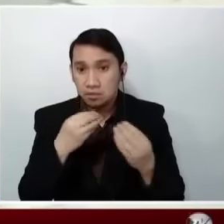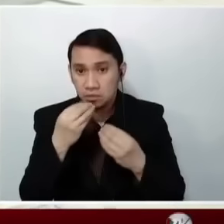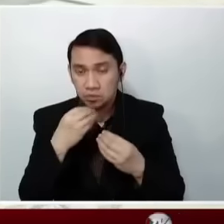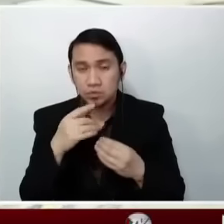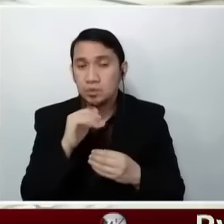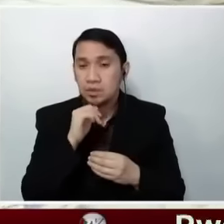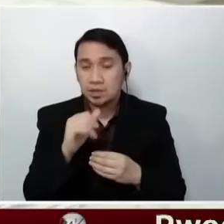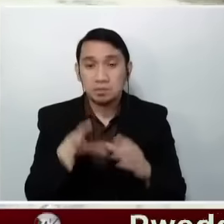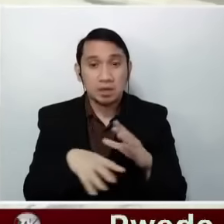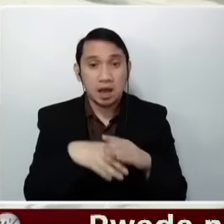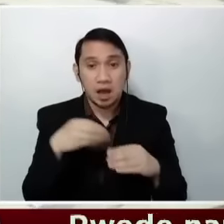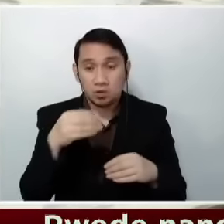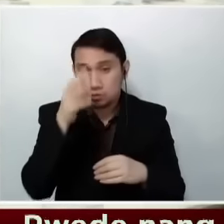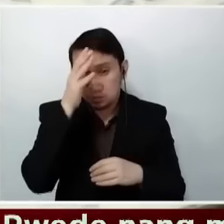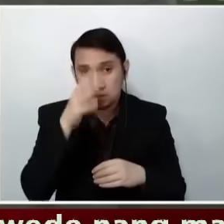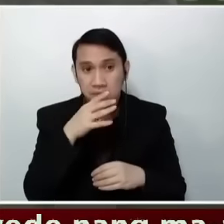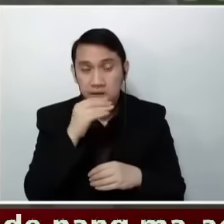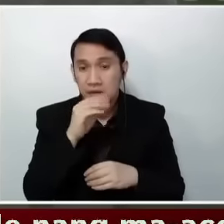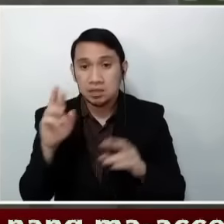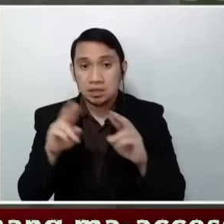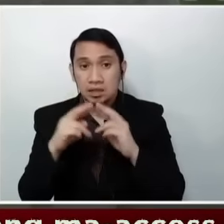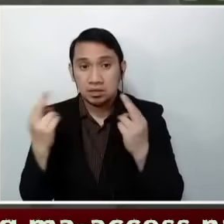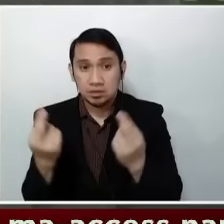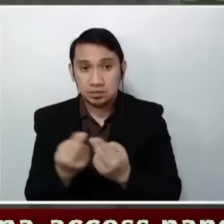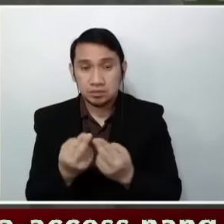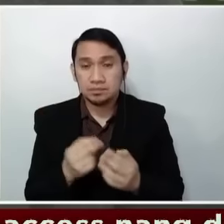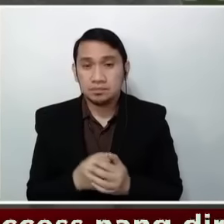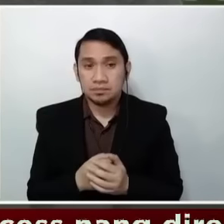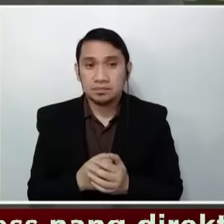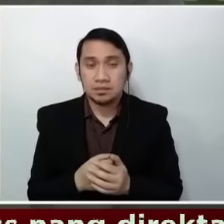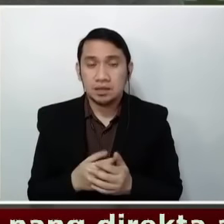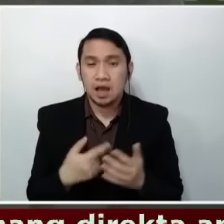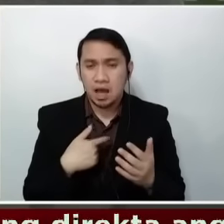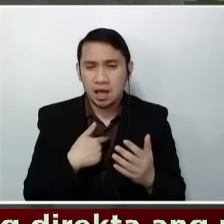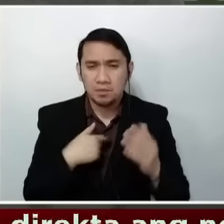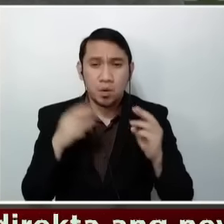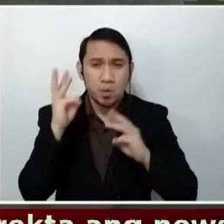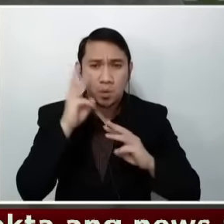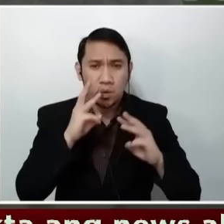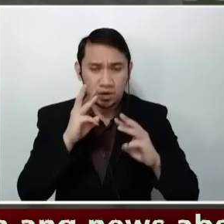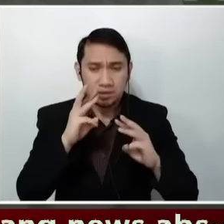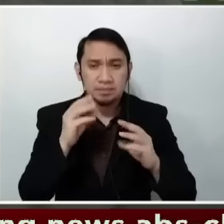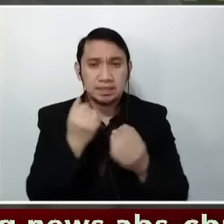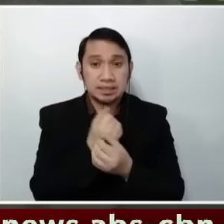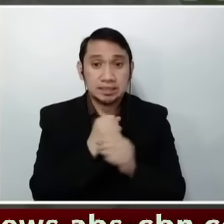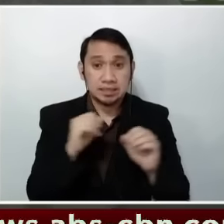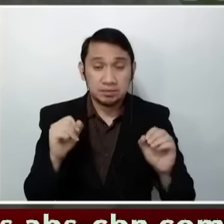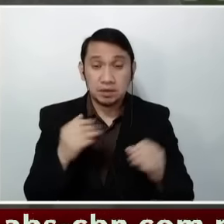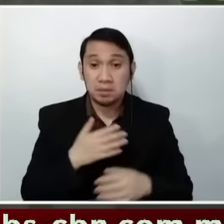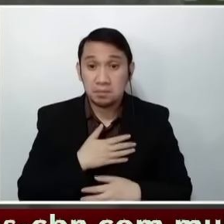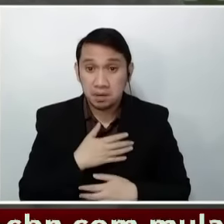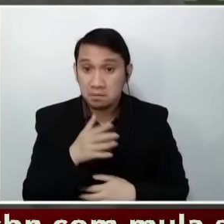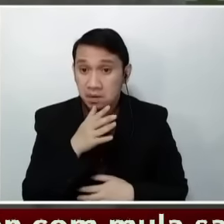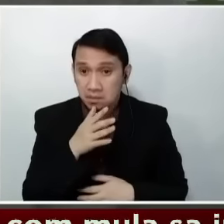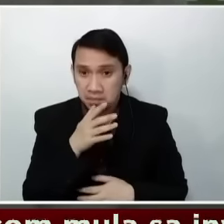kamag-anak habang nasa ECQ. I'm just worried about their safety. So, kasi lalo na my mom is a senior